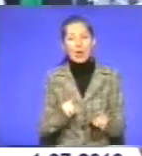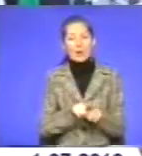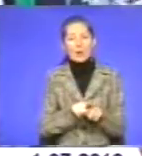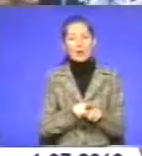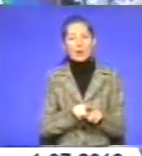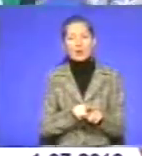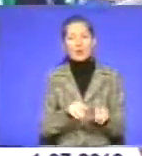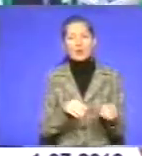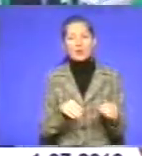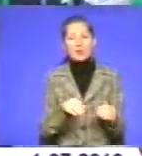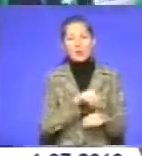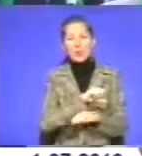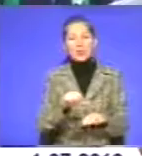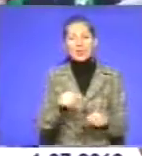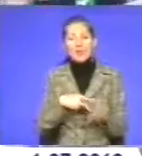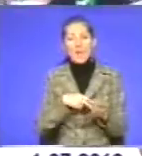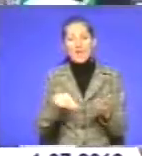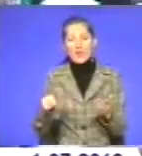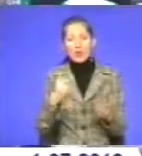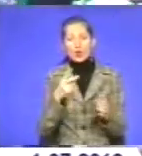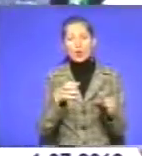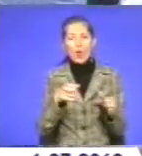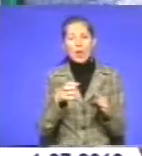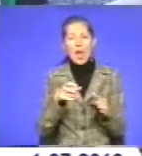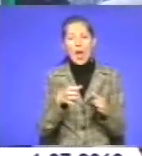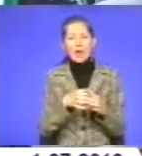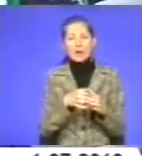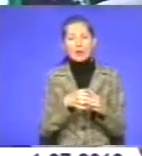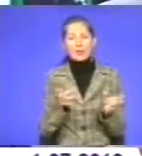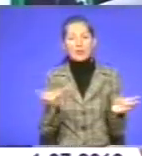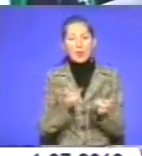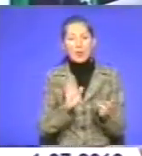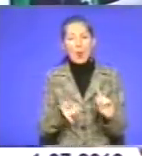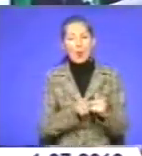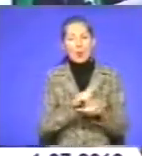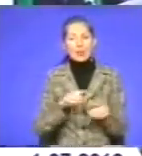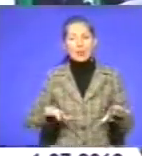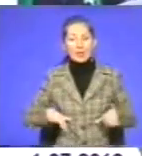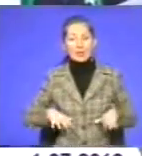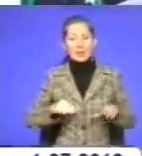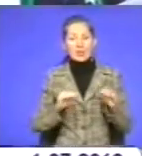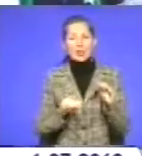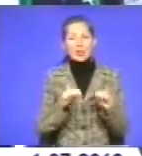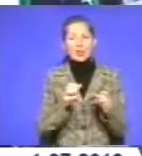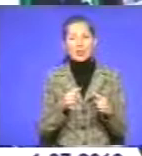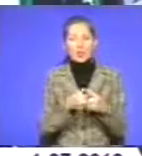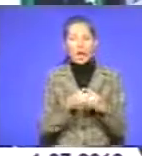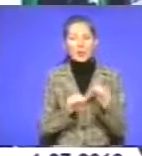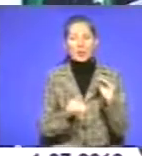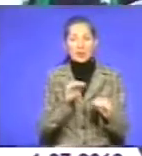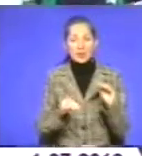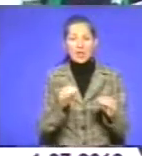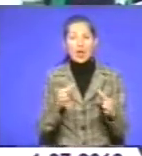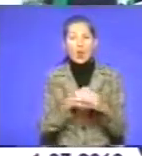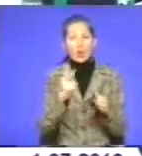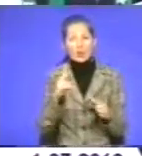виходу із другої ліги. Звичайно, прийшлось поміняти і тренерський штаб, і склад команди двічі прийшлося обміняти,